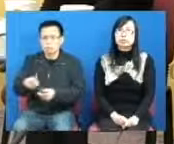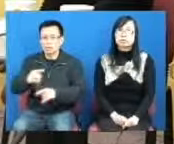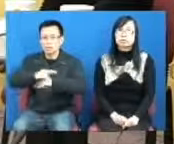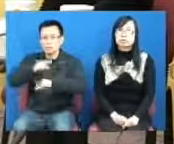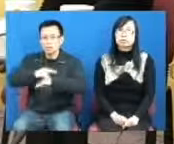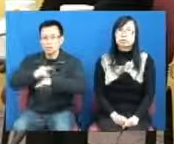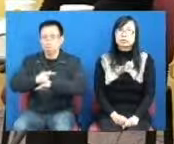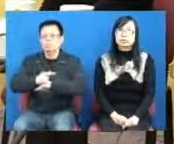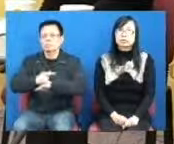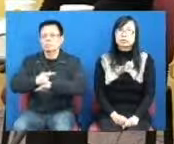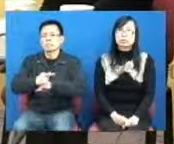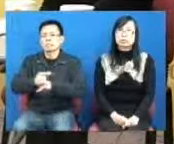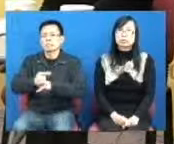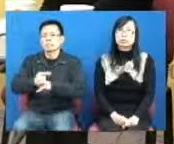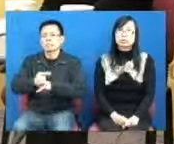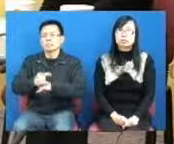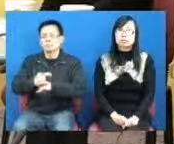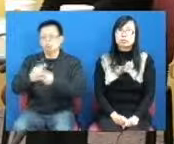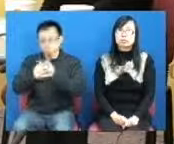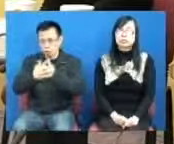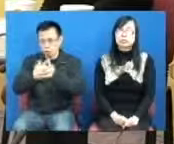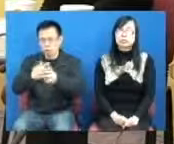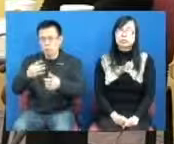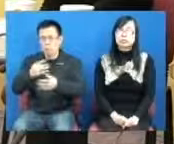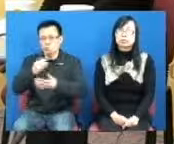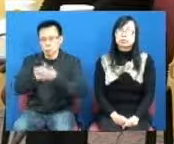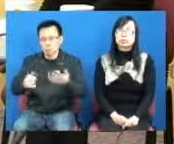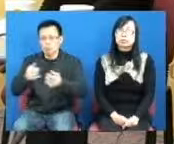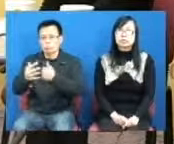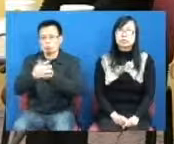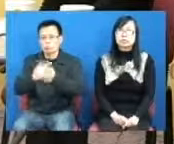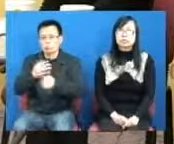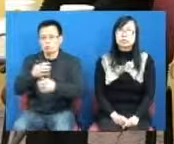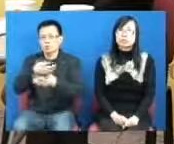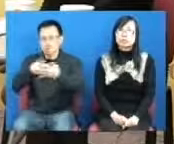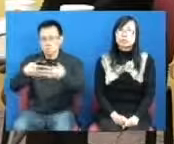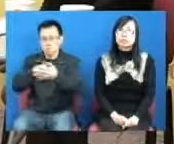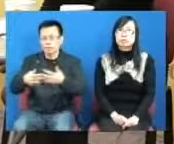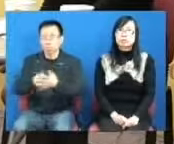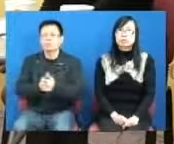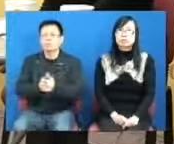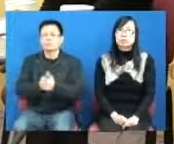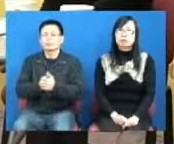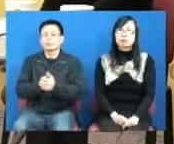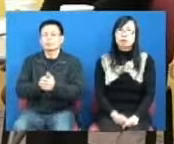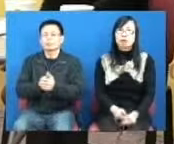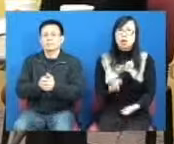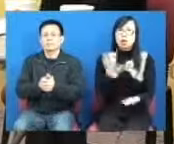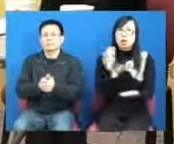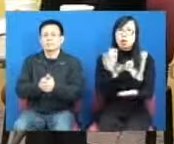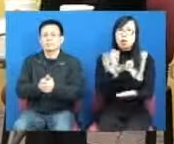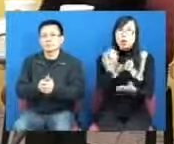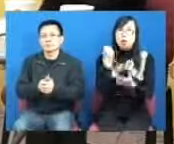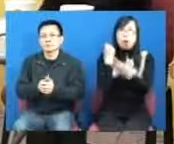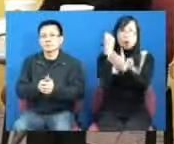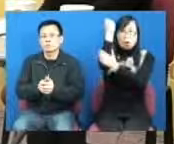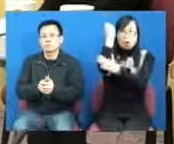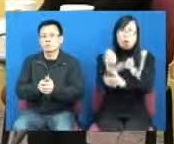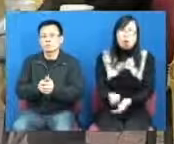現在這個統一保障制度反過來在通脹方面他提出那個抗通